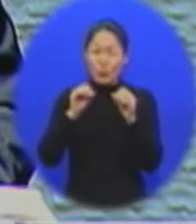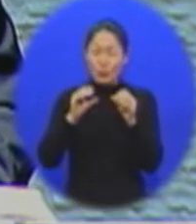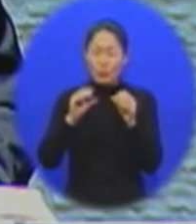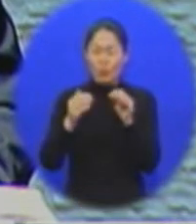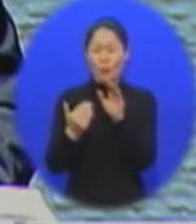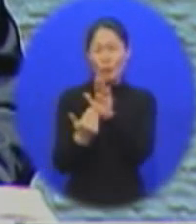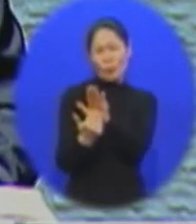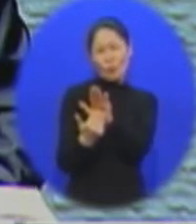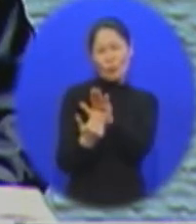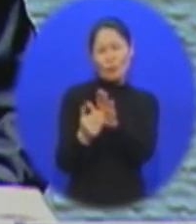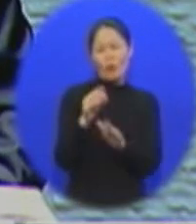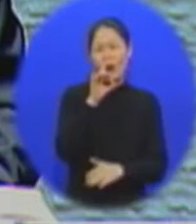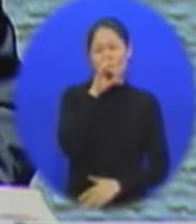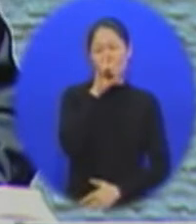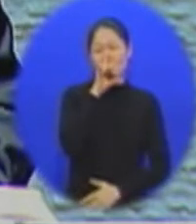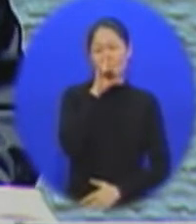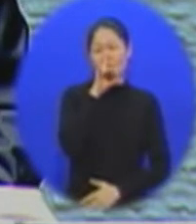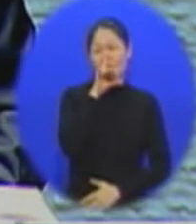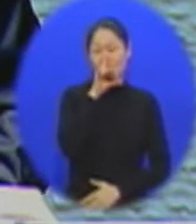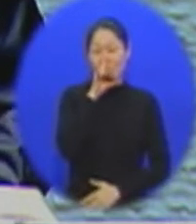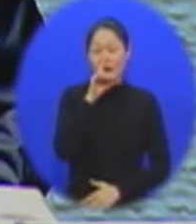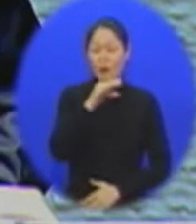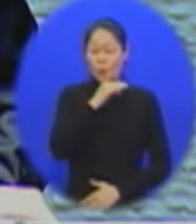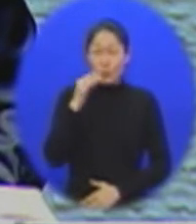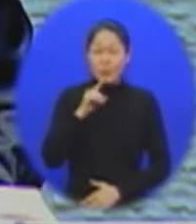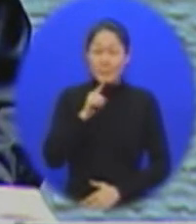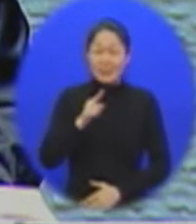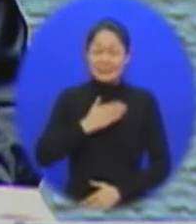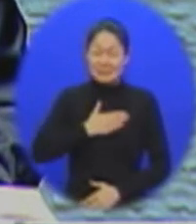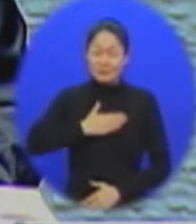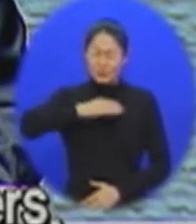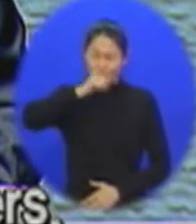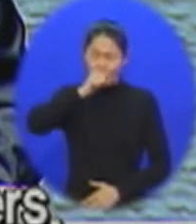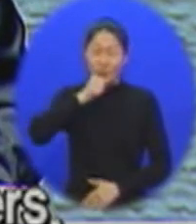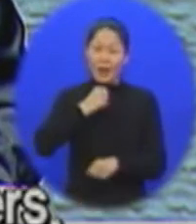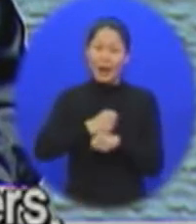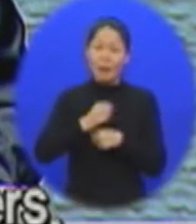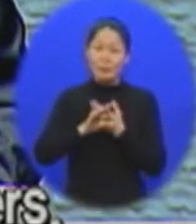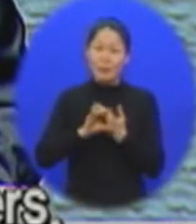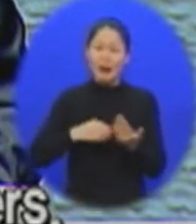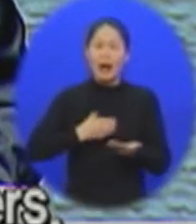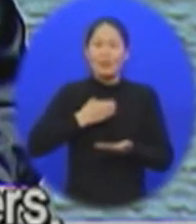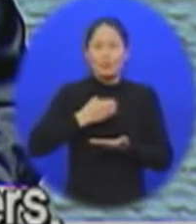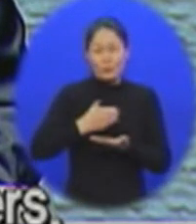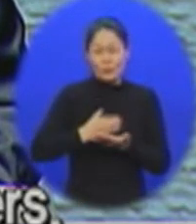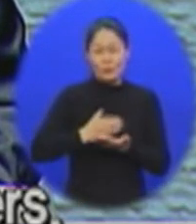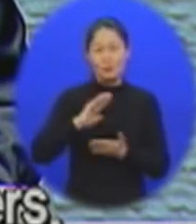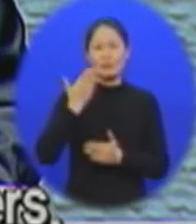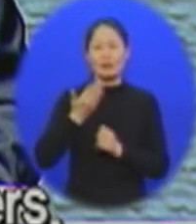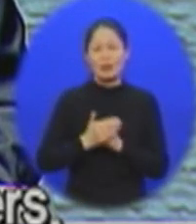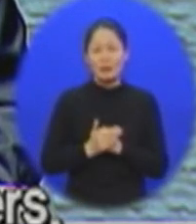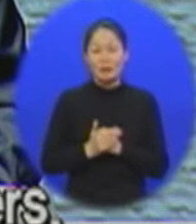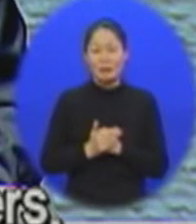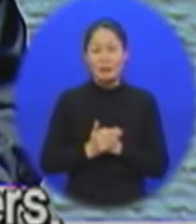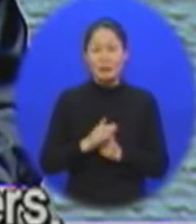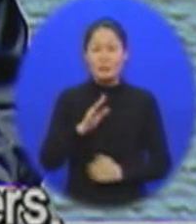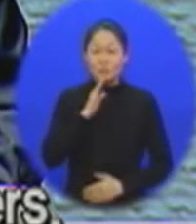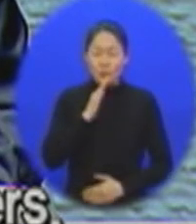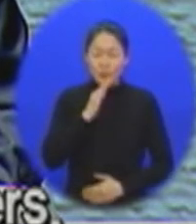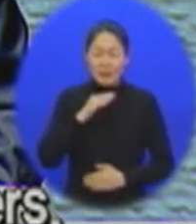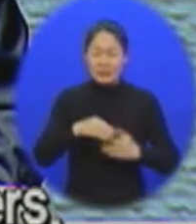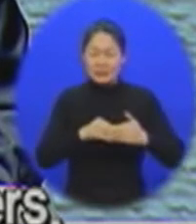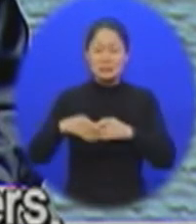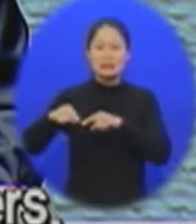거죠 옳은 말을 기분 좋게 하면 감동이 오지요 그러면 정말 지도자가